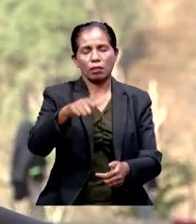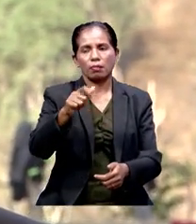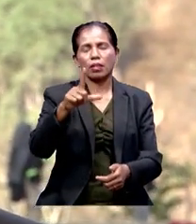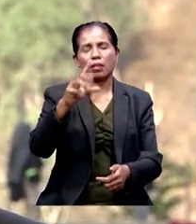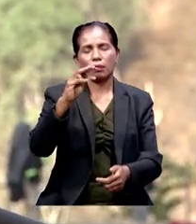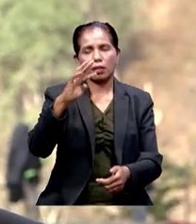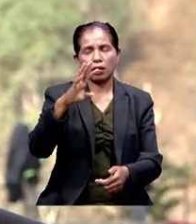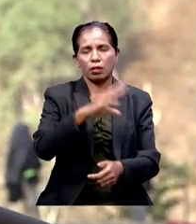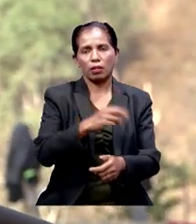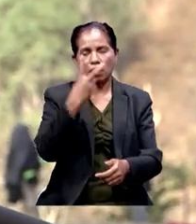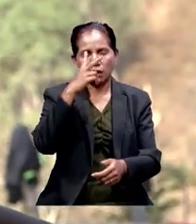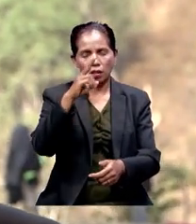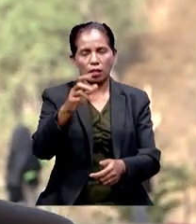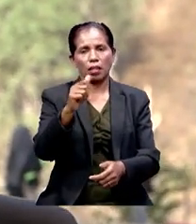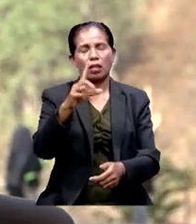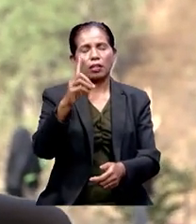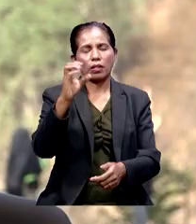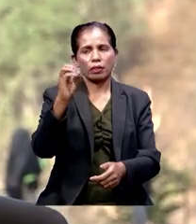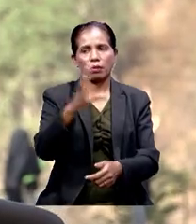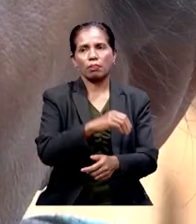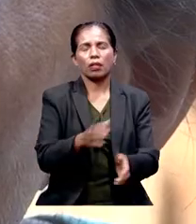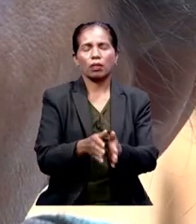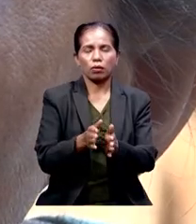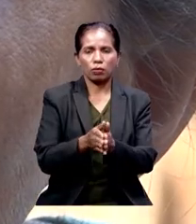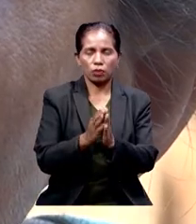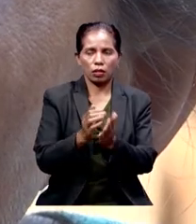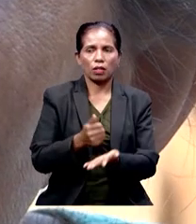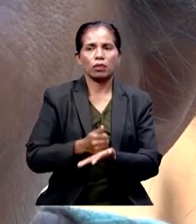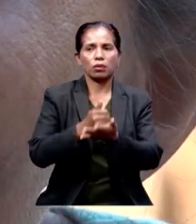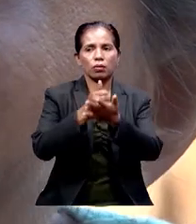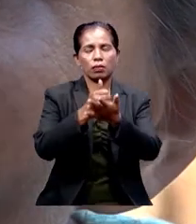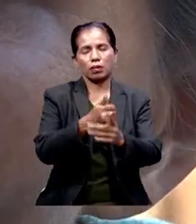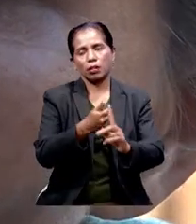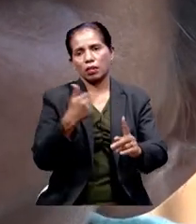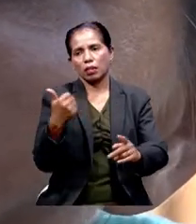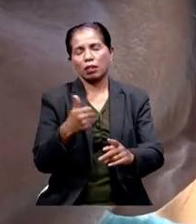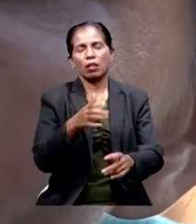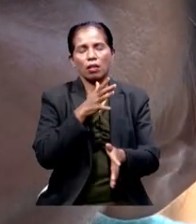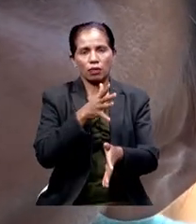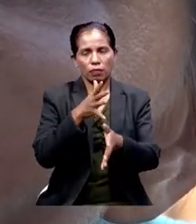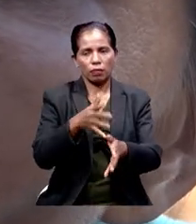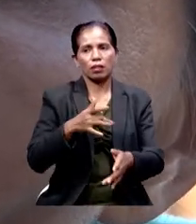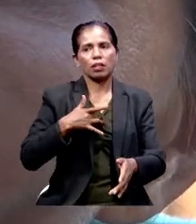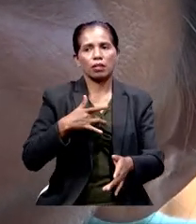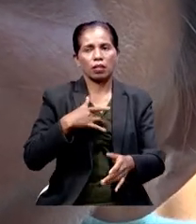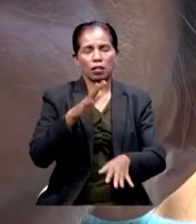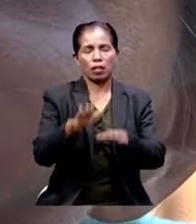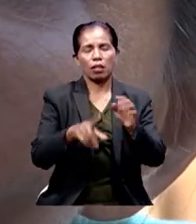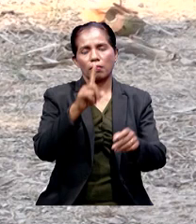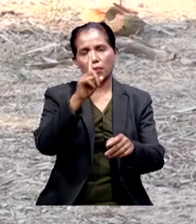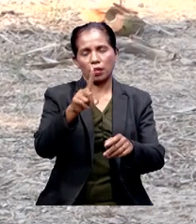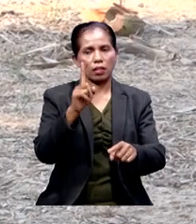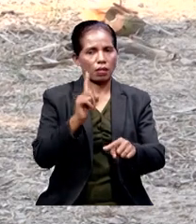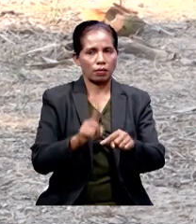trata aldo ne dokumentu sira. Nune bele husu apoi ba parte ruma, mai be abofeto ne senti lau mesak deit la